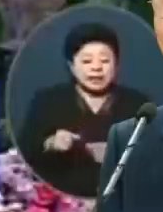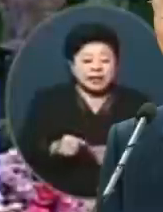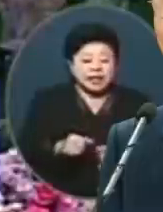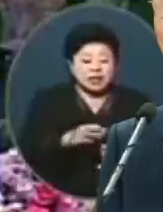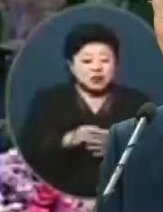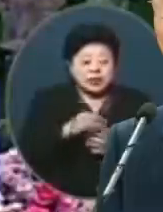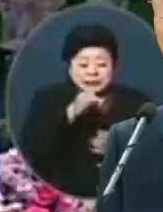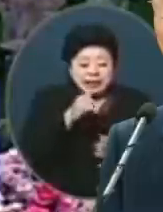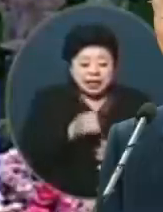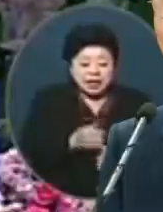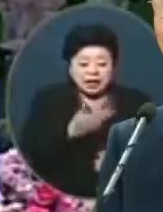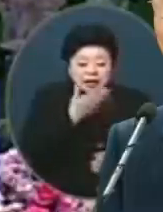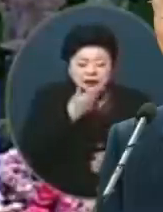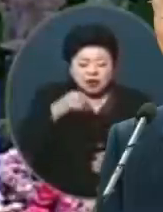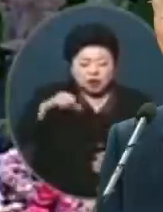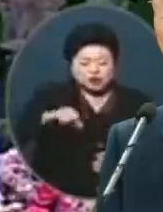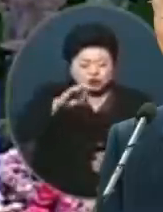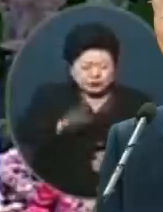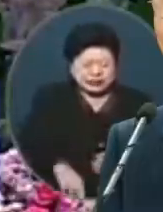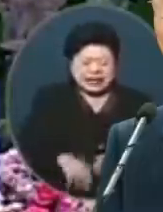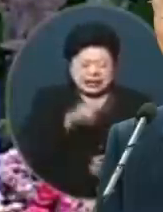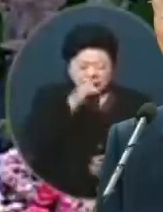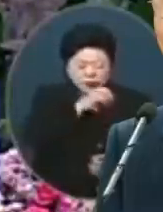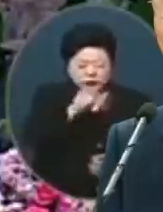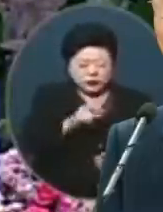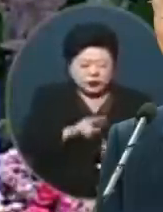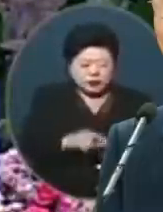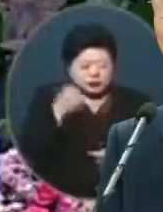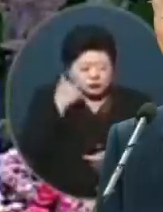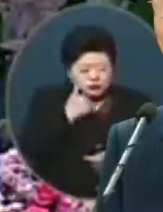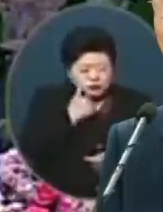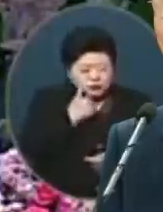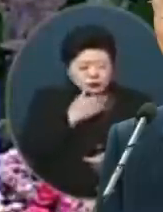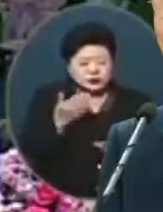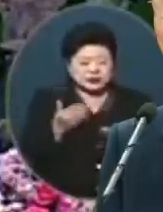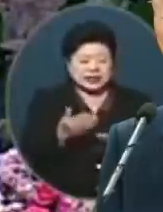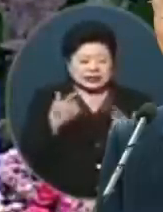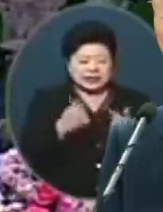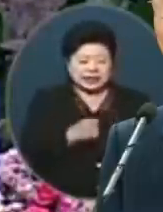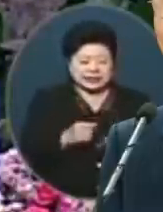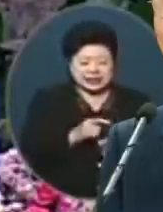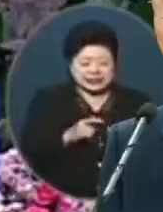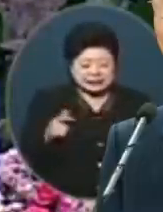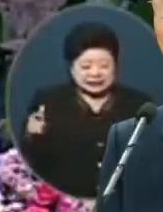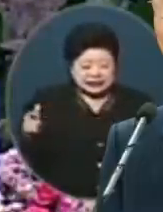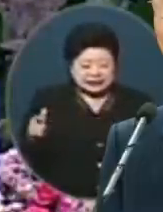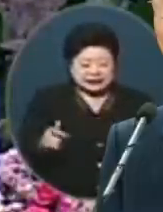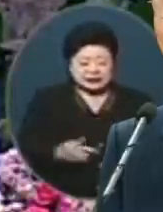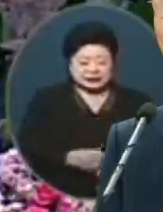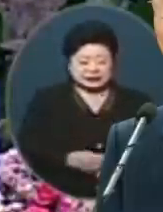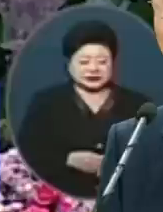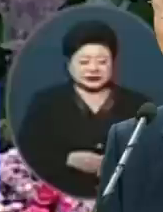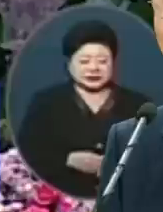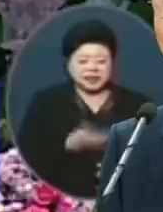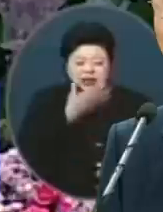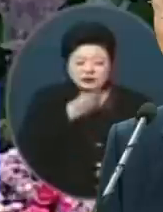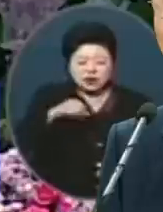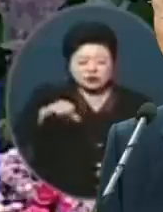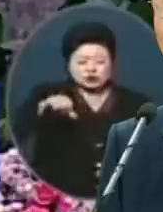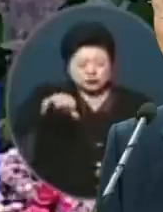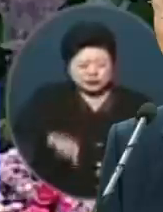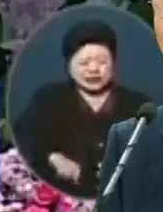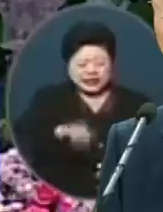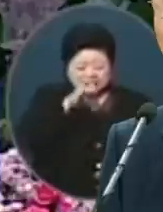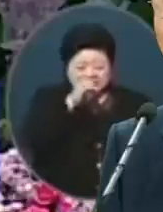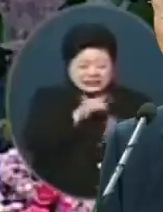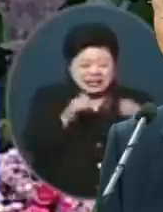있나니 기록된 바 누구든지 율법책에 기록된 대로 모든 일을 항상 행하지 아니하면 저주